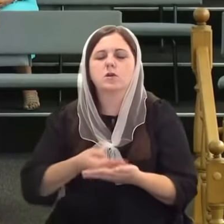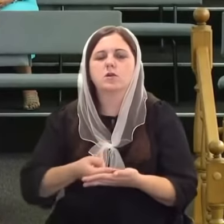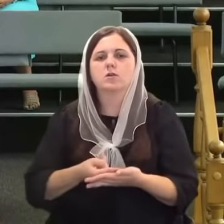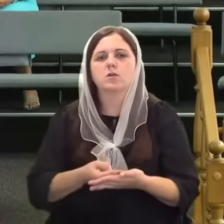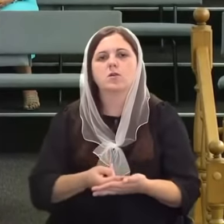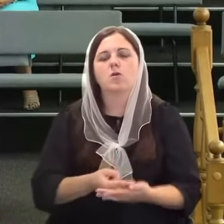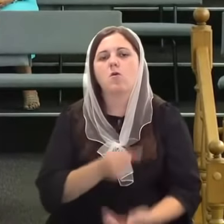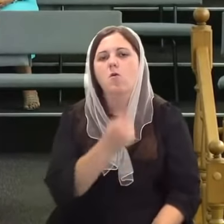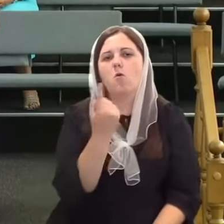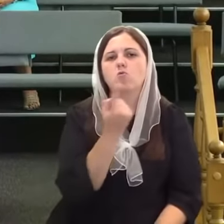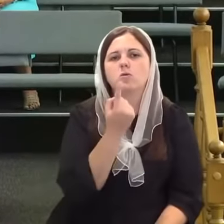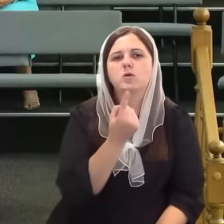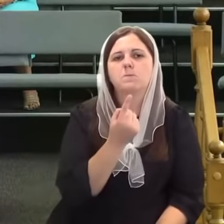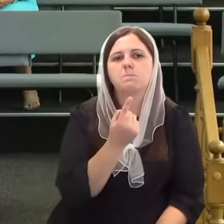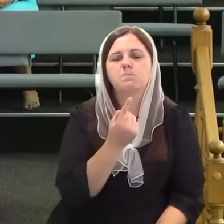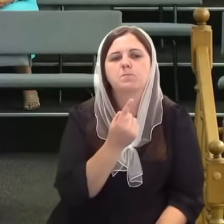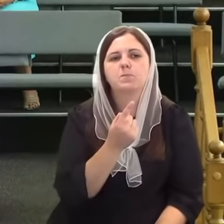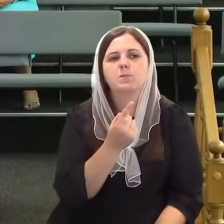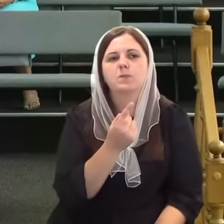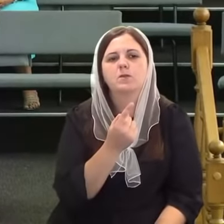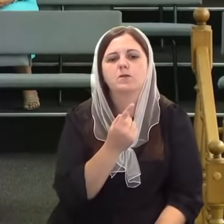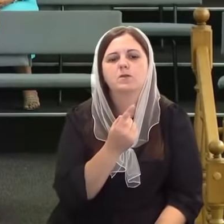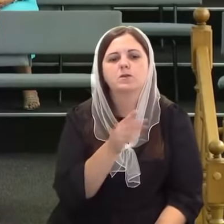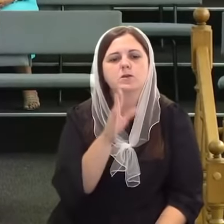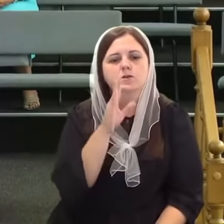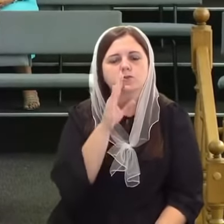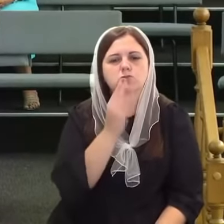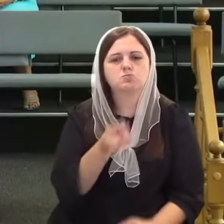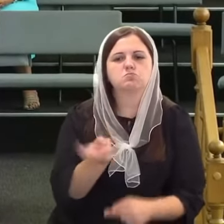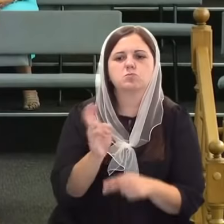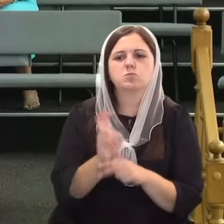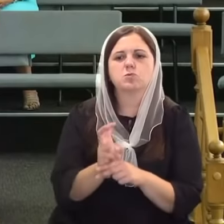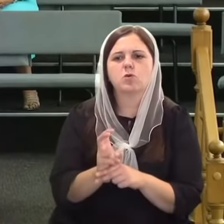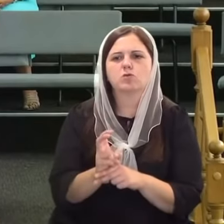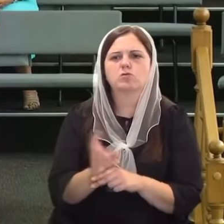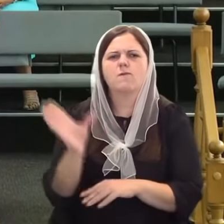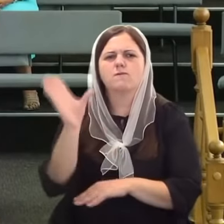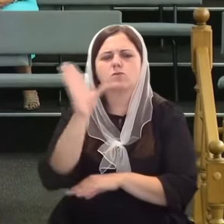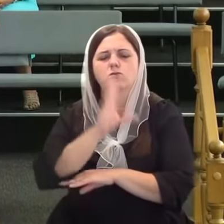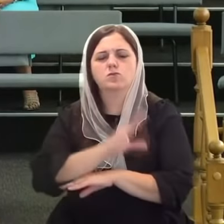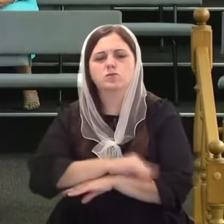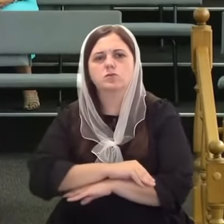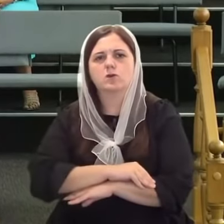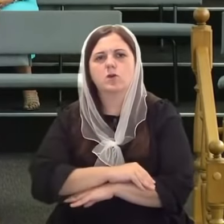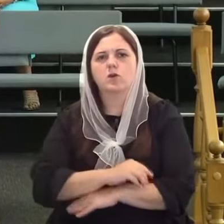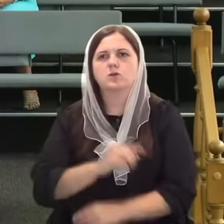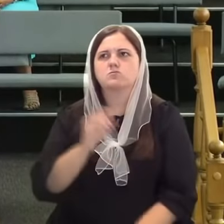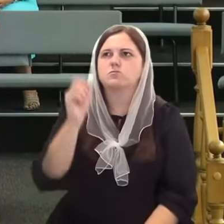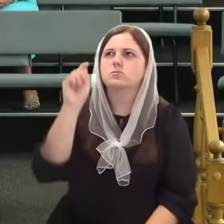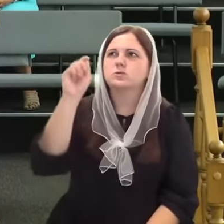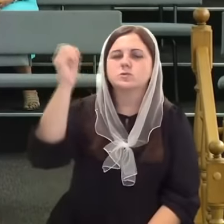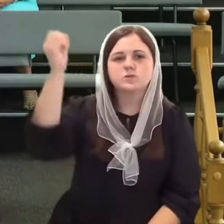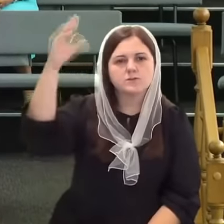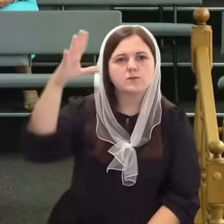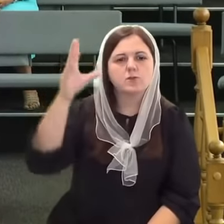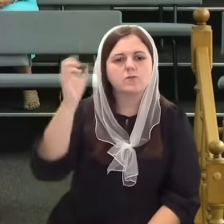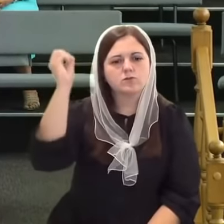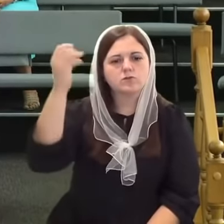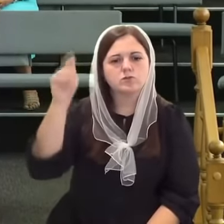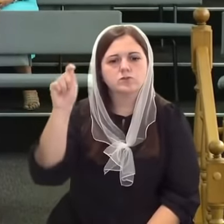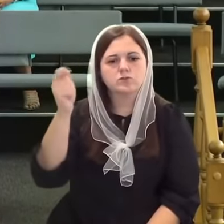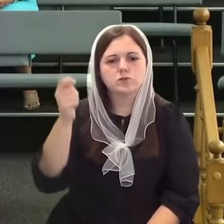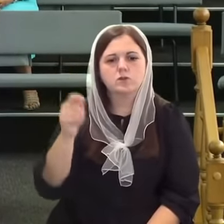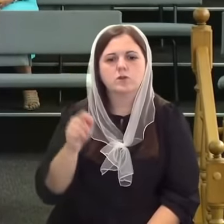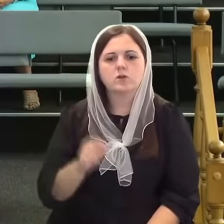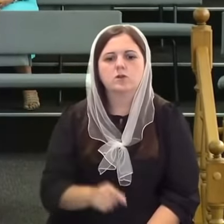постоянно это делала время от времени, она приходила поздно ночью, блещала резко свет. На ее